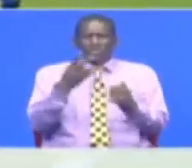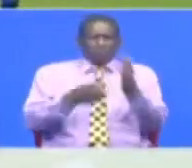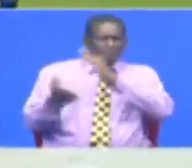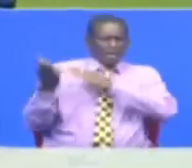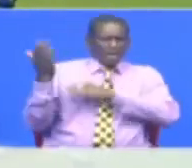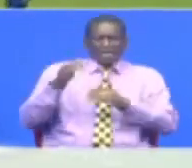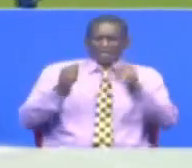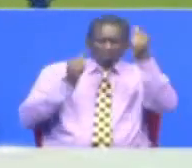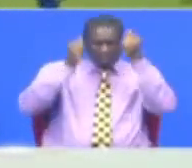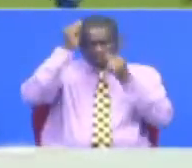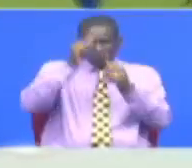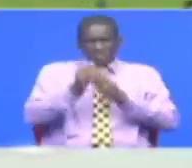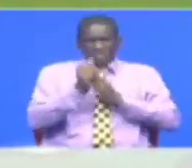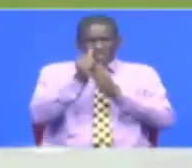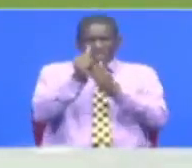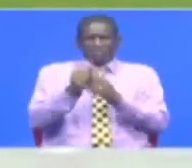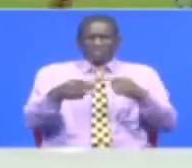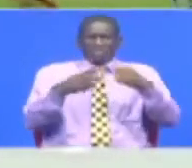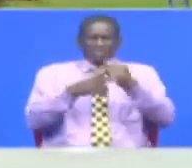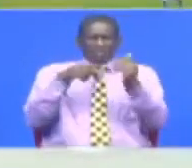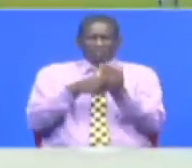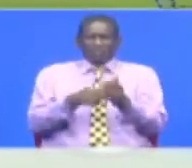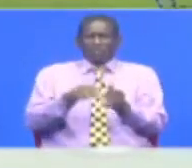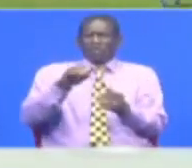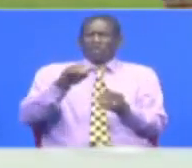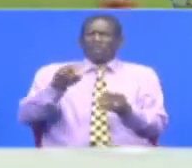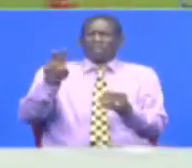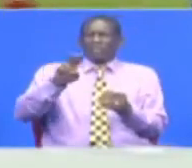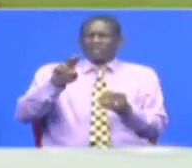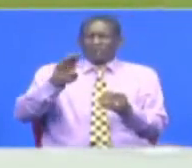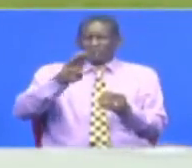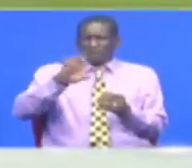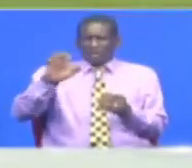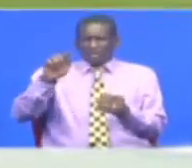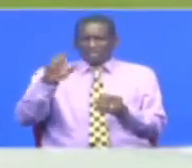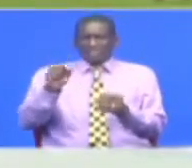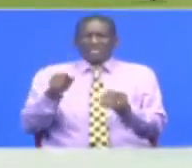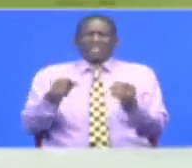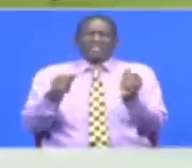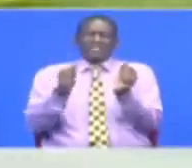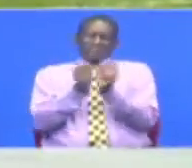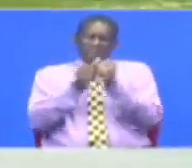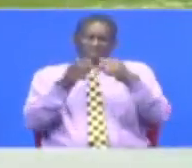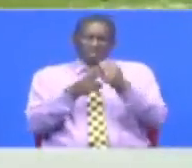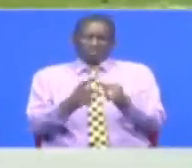iliyoongozini na alama 7. Bullets imesalia ya 17 na alama 1.